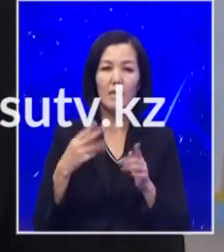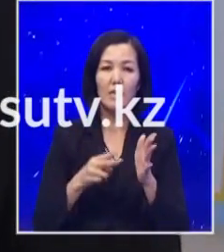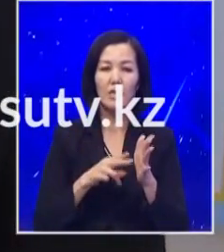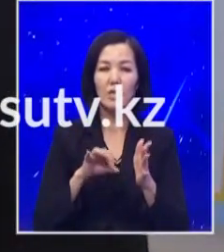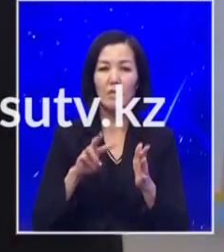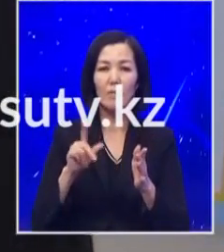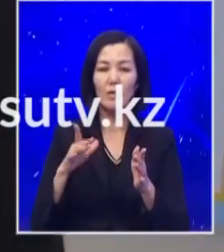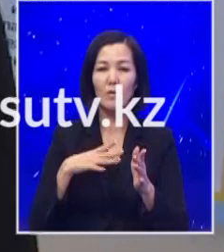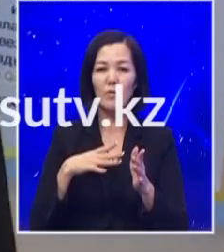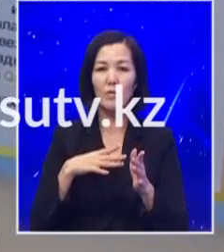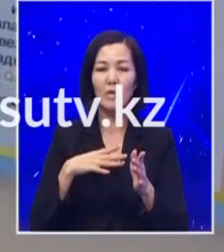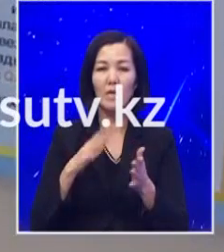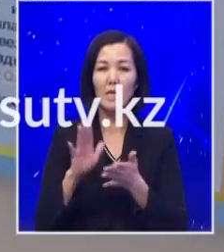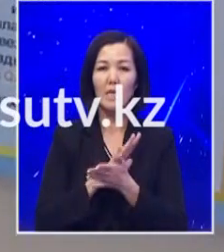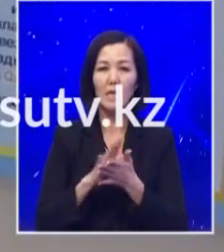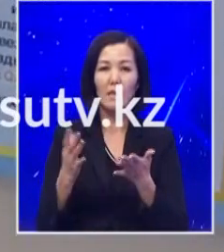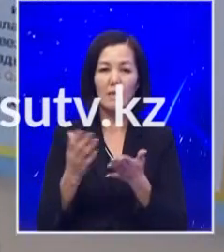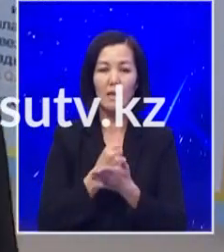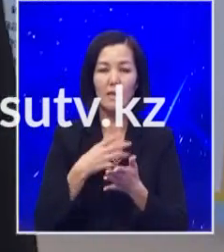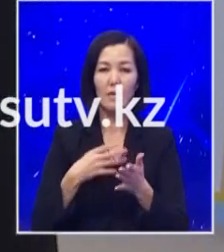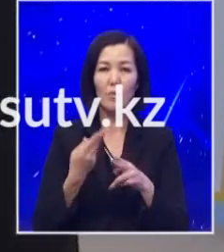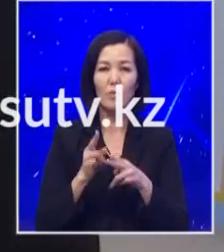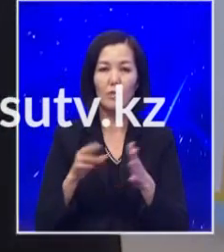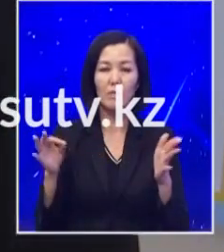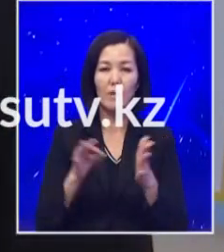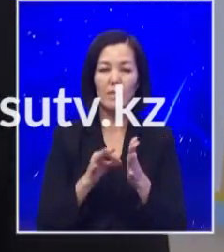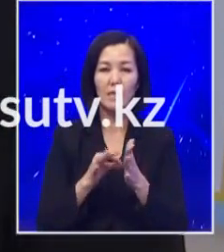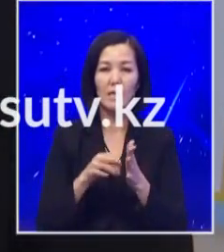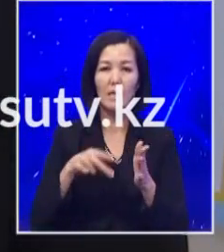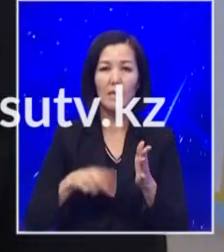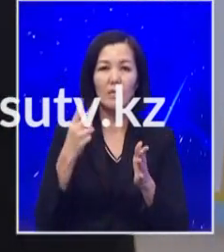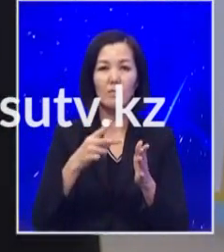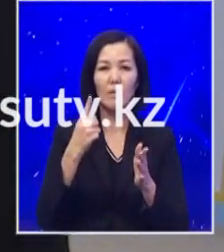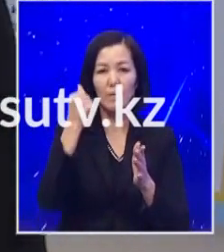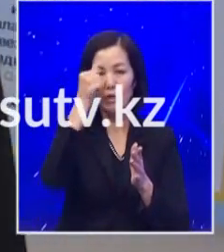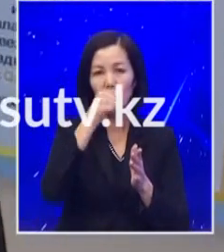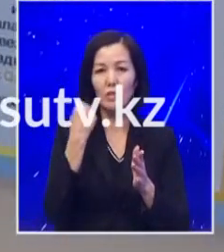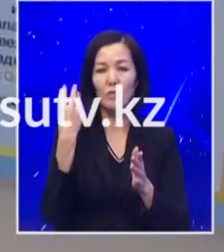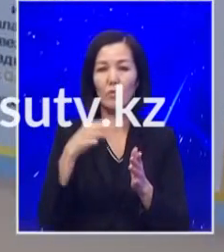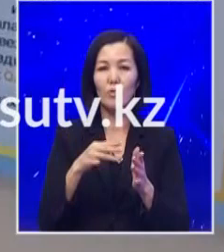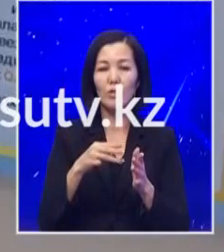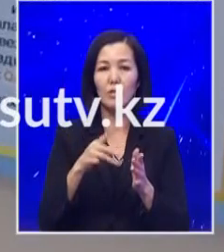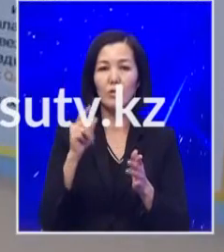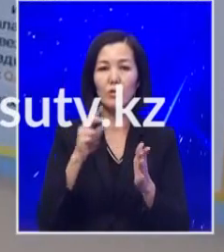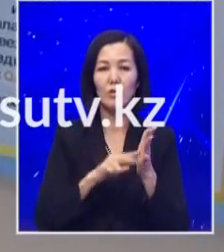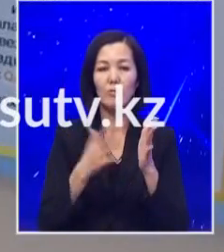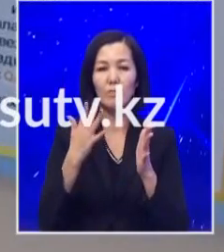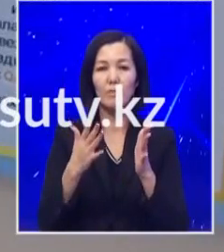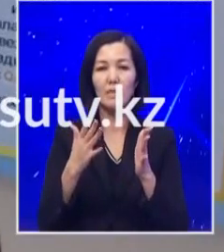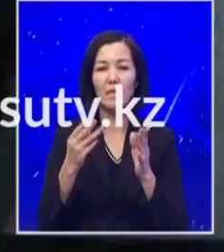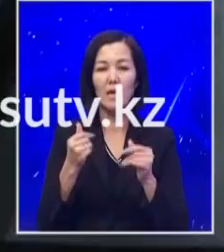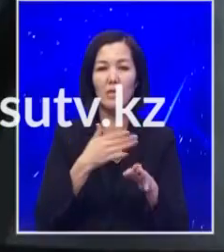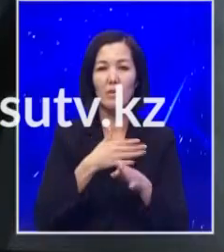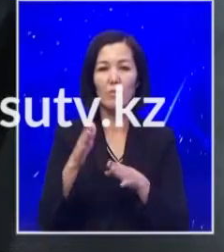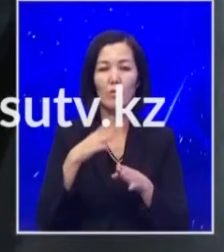көлемінде грант алды. Осы мақсатта 2021 жылға 30 адамға 175 миллион теңге қаржы көзделіп